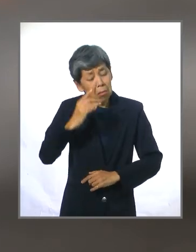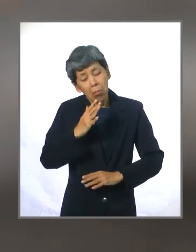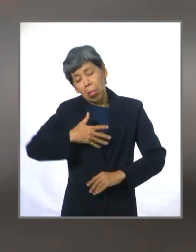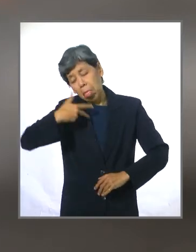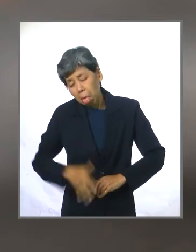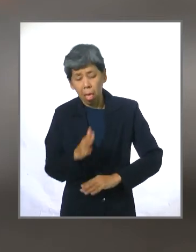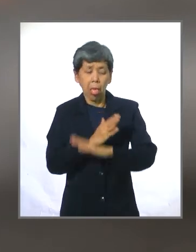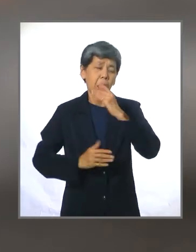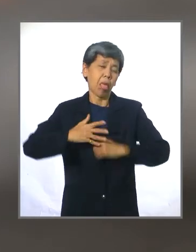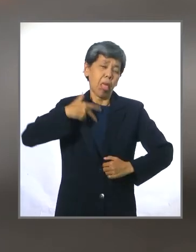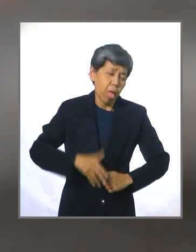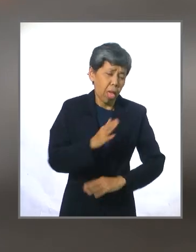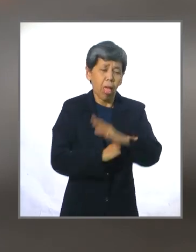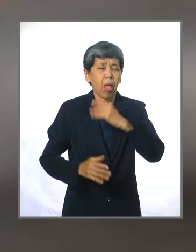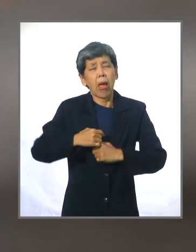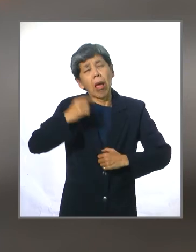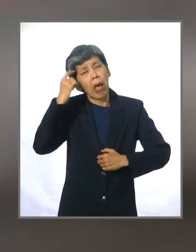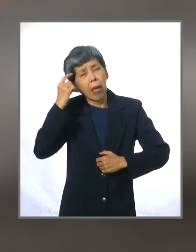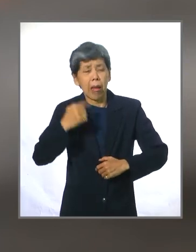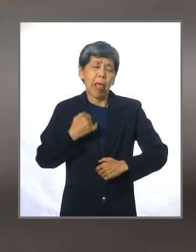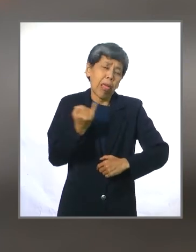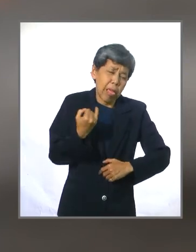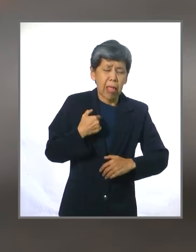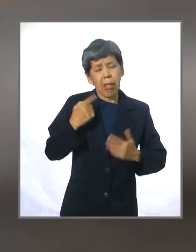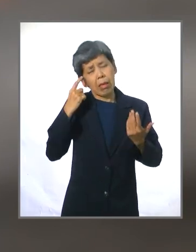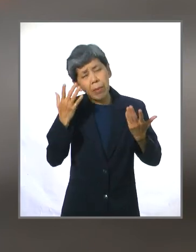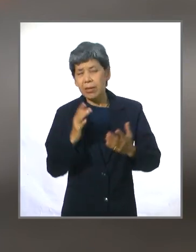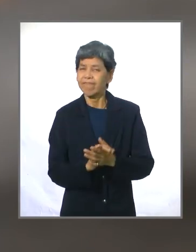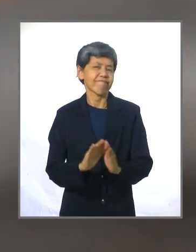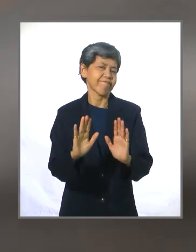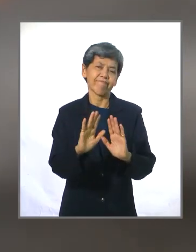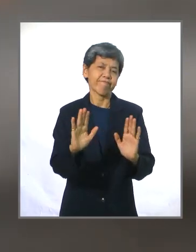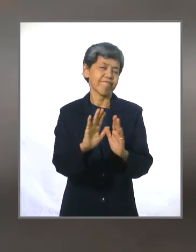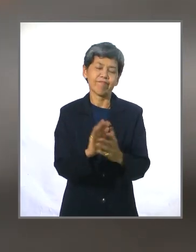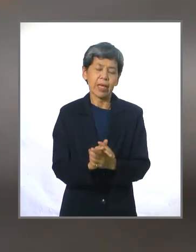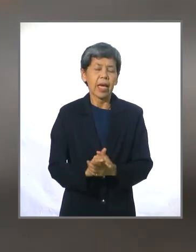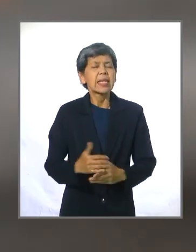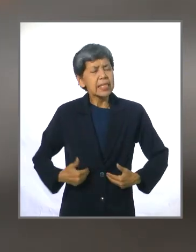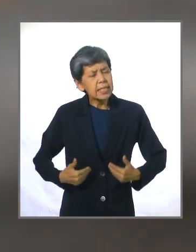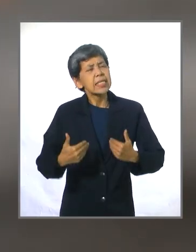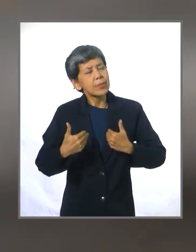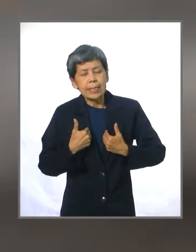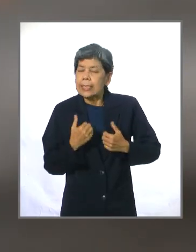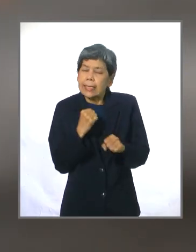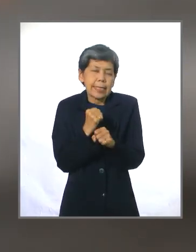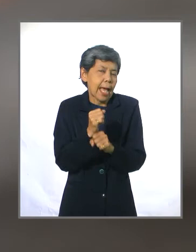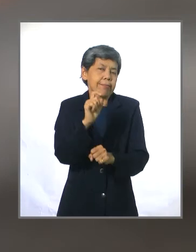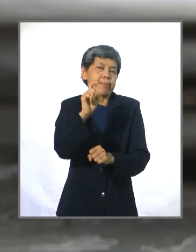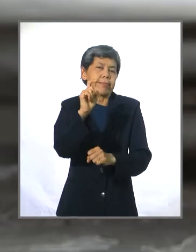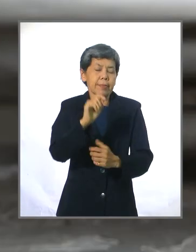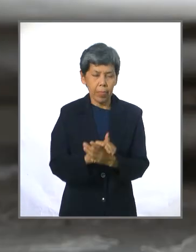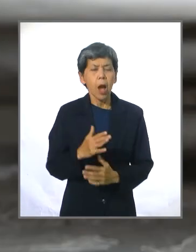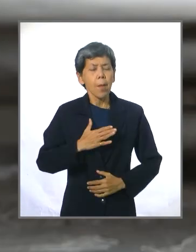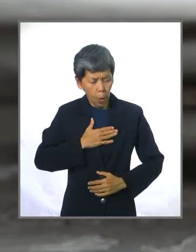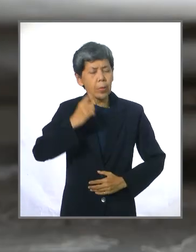เพ้อเกิดความเข้าใจสังคมที่แตกต่างหลากหลายสามารถอยู่ร่วมกันอย่างสมานฉันท์คือเป็น